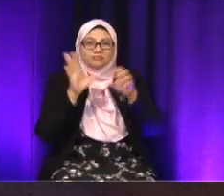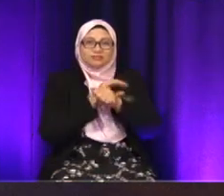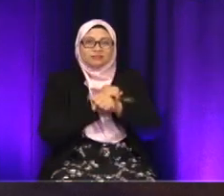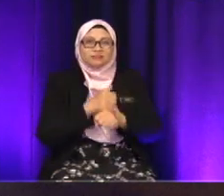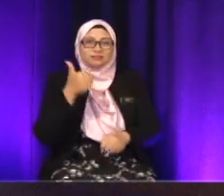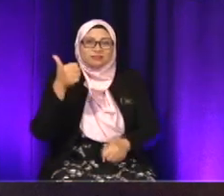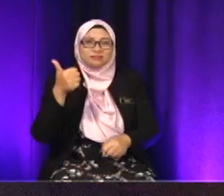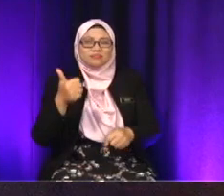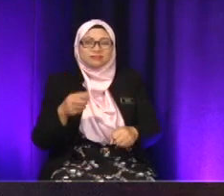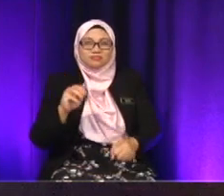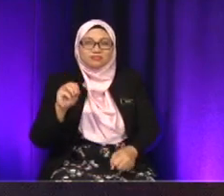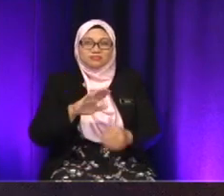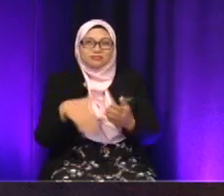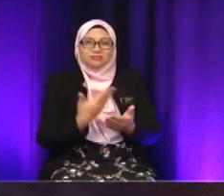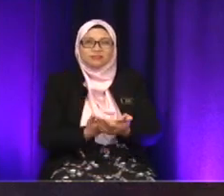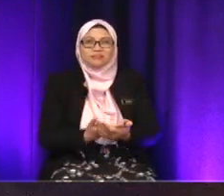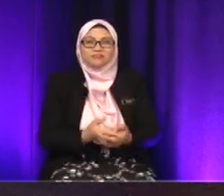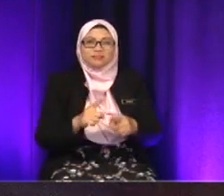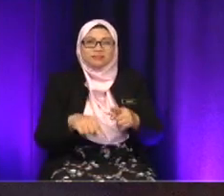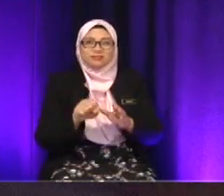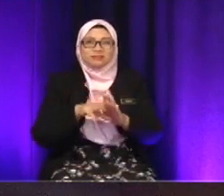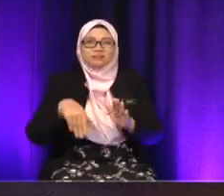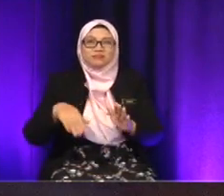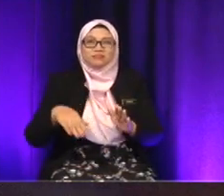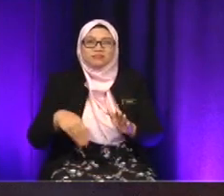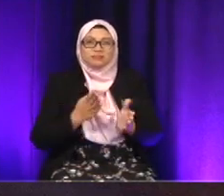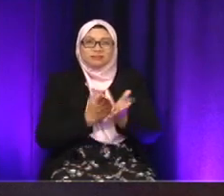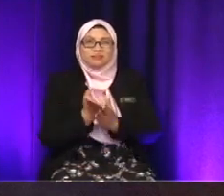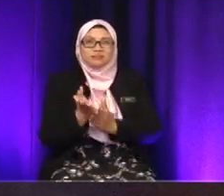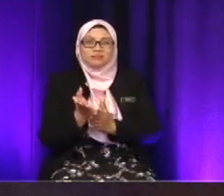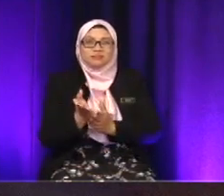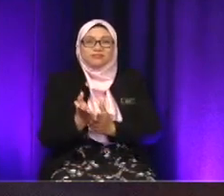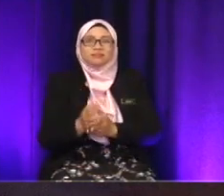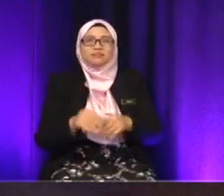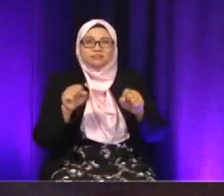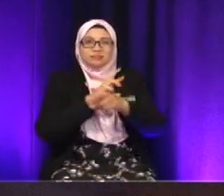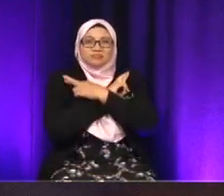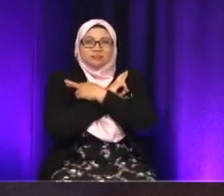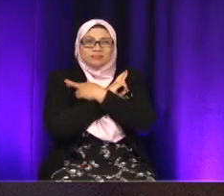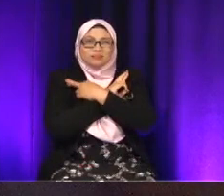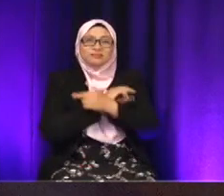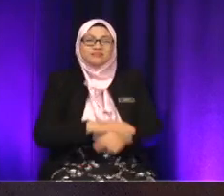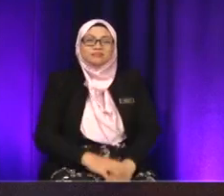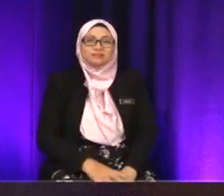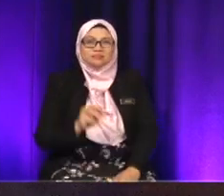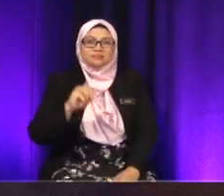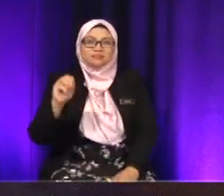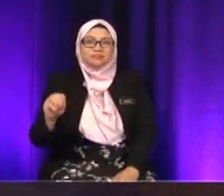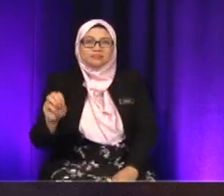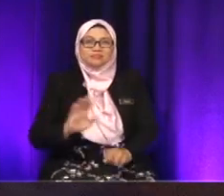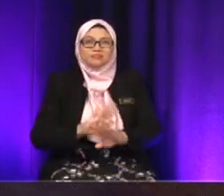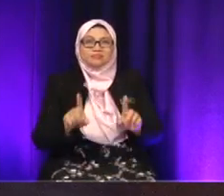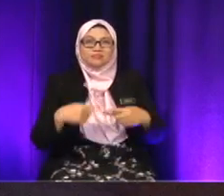oke baiklah tapi sebelum kita teruskan kita akan melihat sebentar jangan